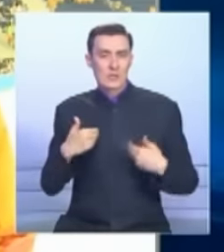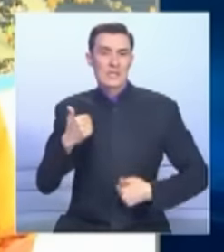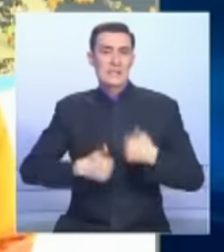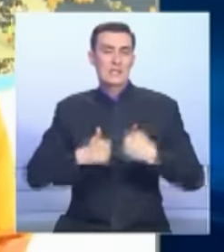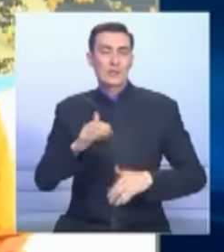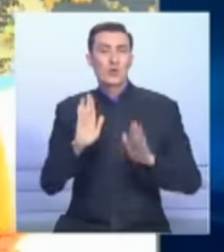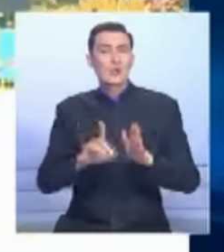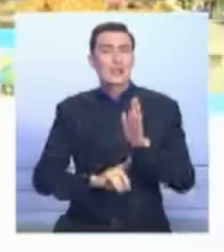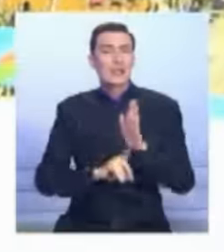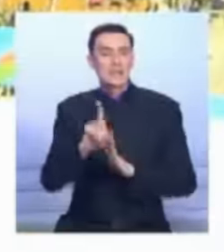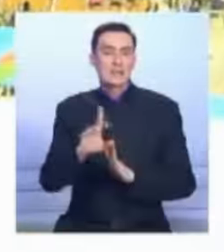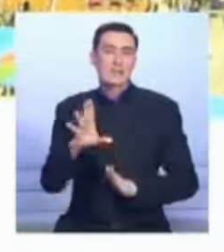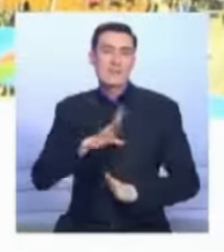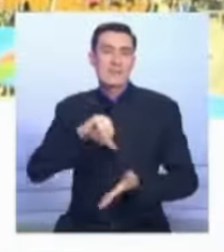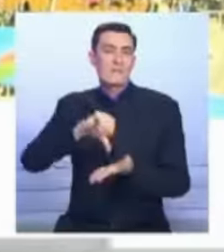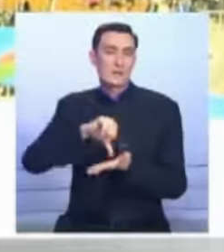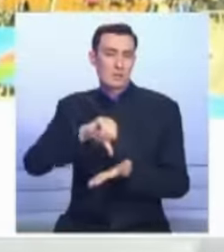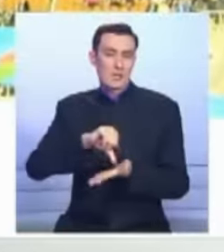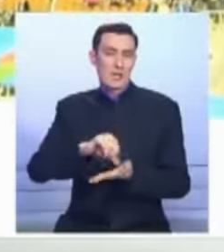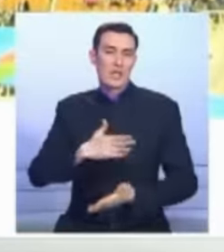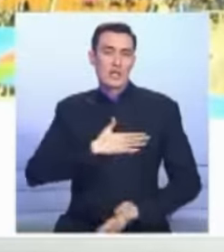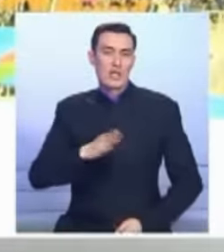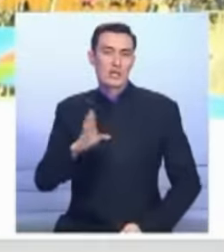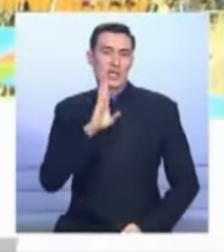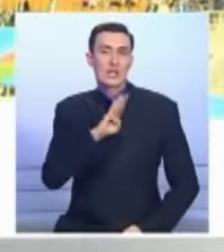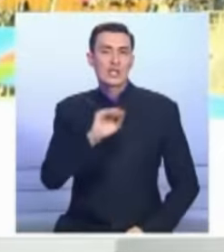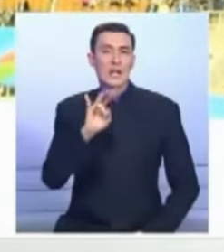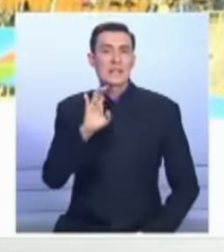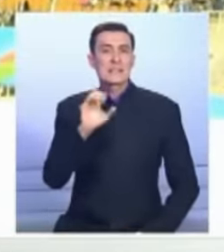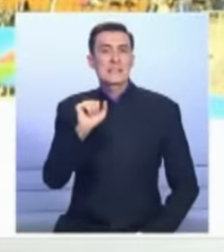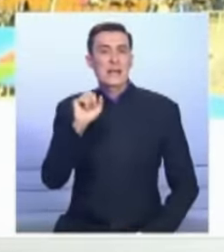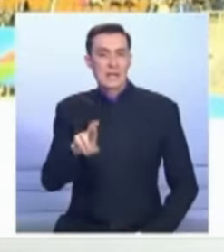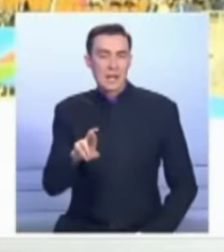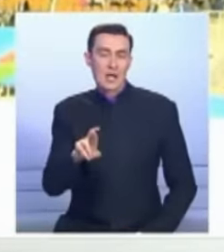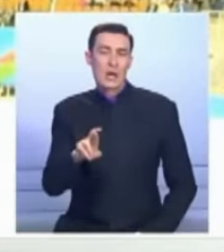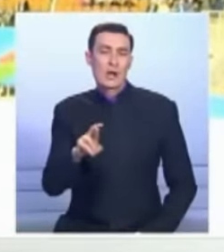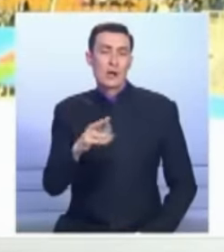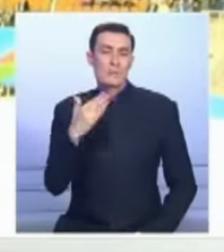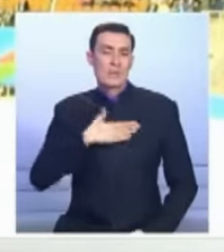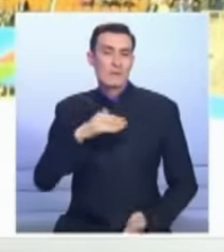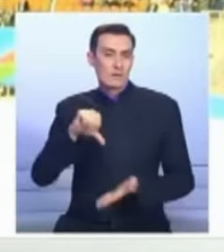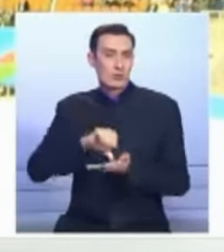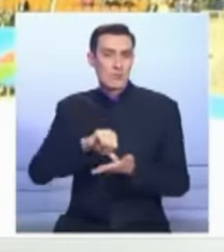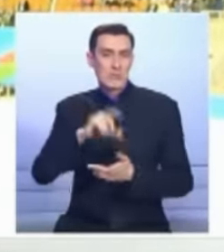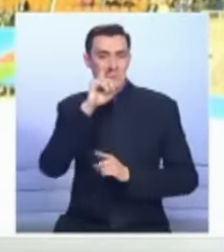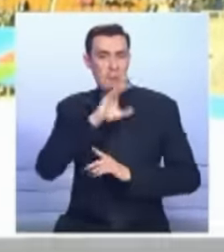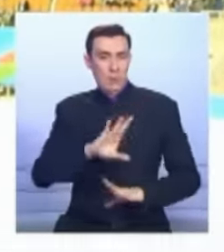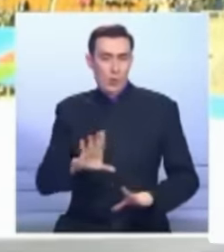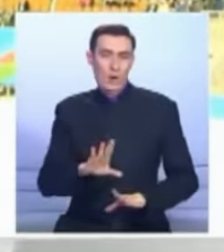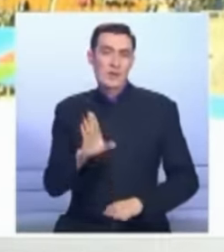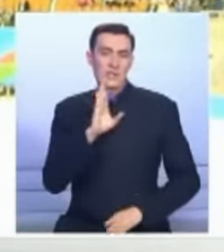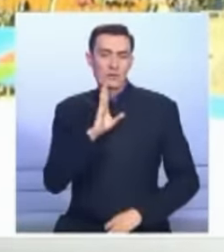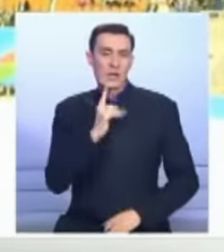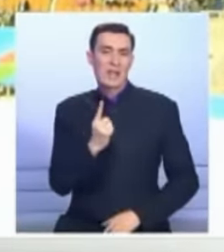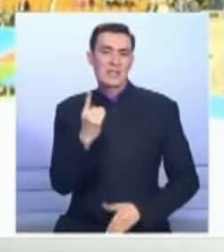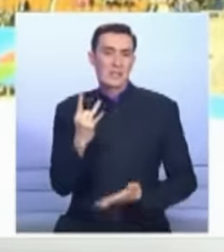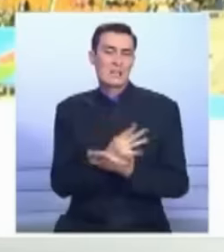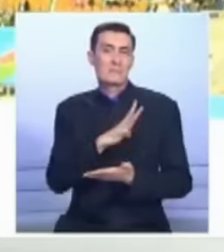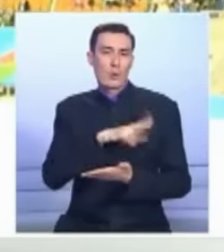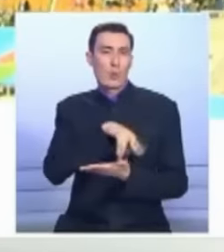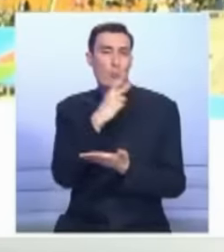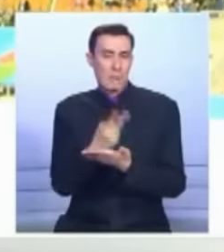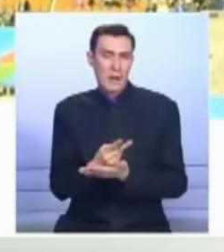только начались. Только что выступила наша Жансая Адыханова. Мне показалось, что выступила неплохо. Правда, девушка один раз упала.